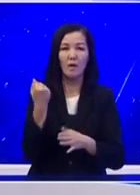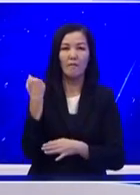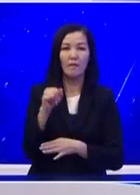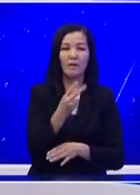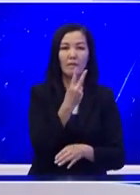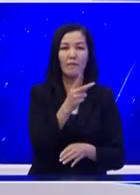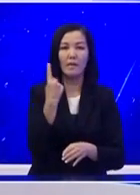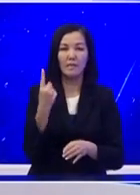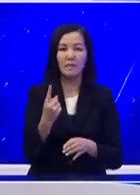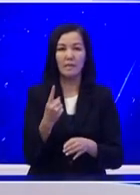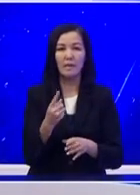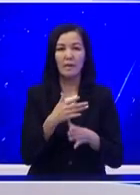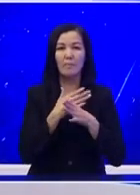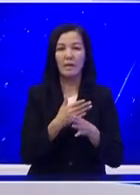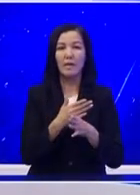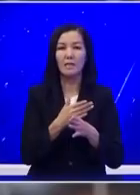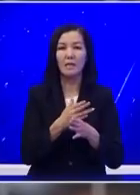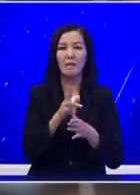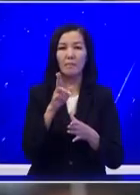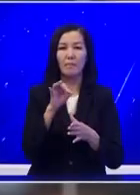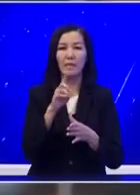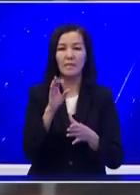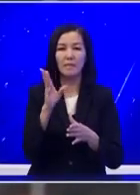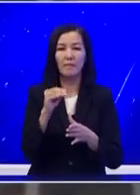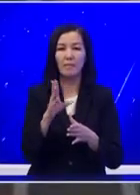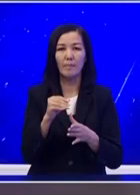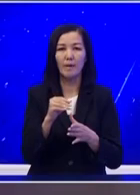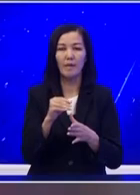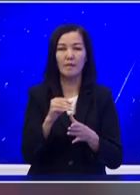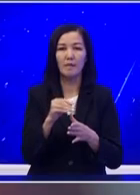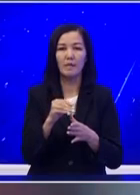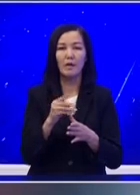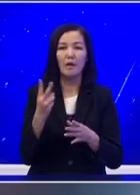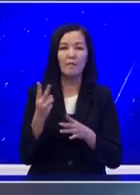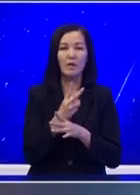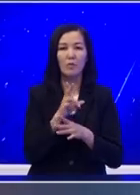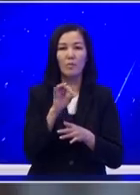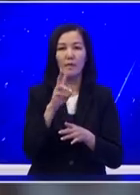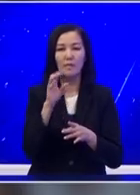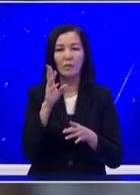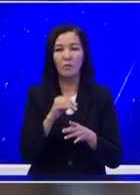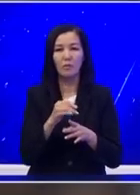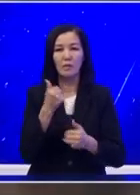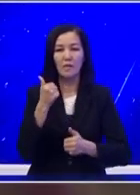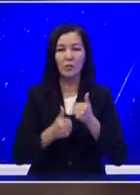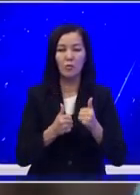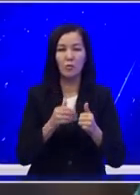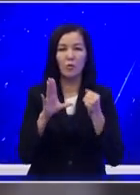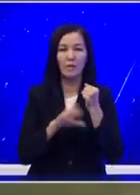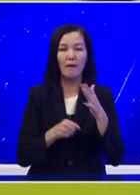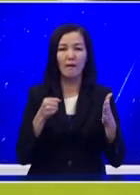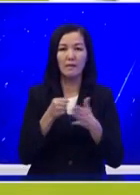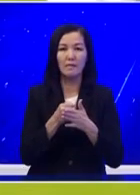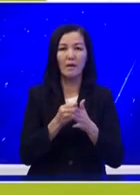счетом 2-1. Благодаря дублю Карима Бензема стала недосягаемой для идущей второй «Барселоны». За тур до конца «Реал»